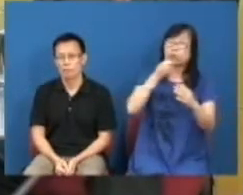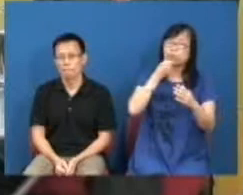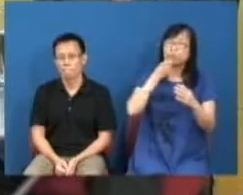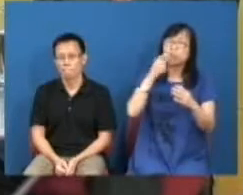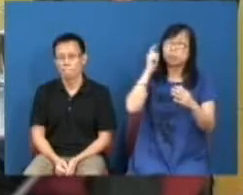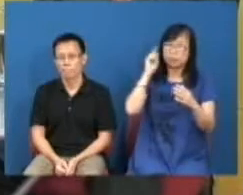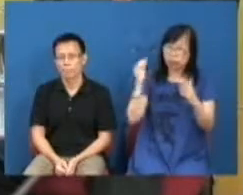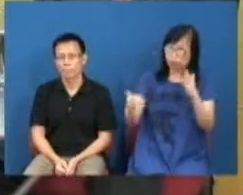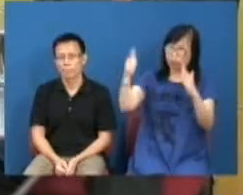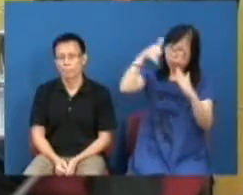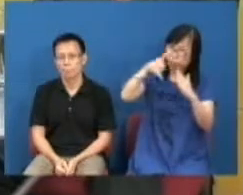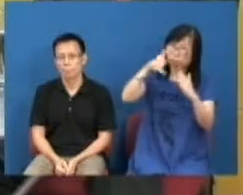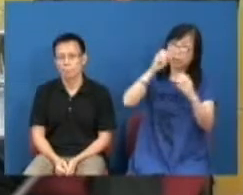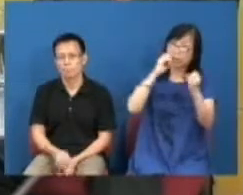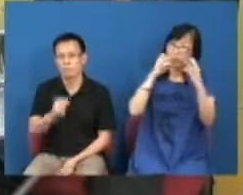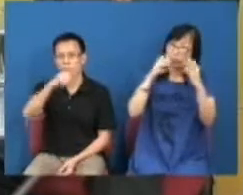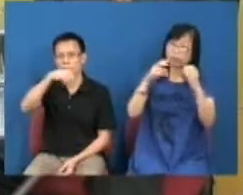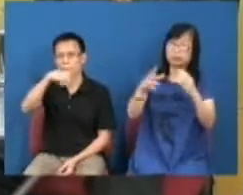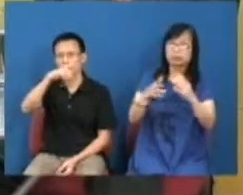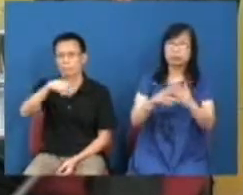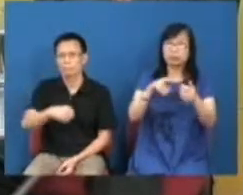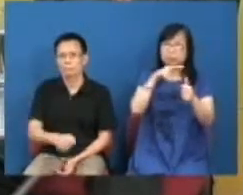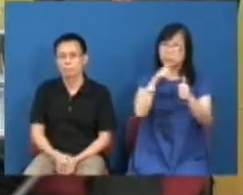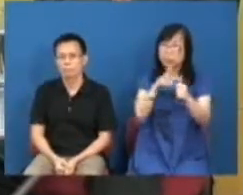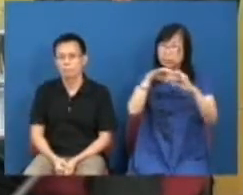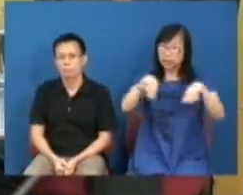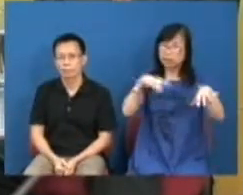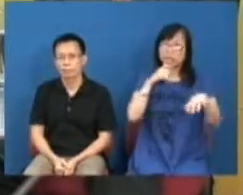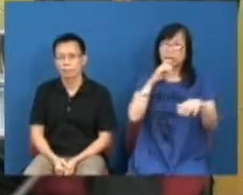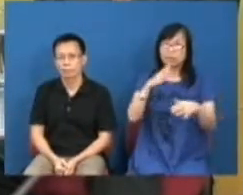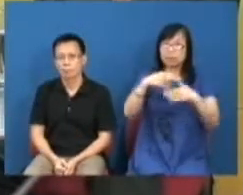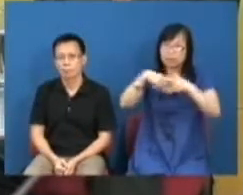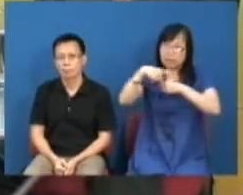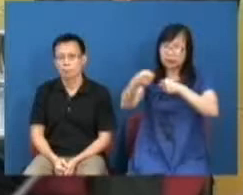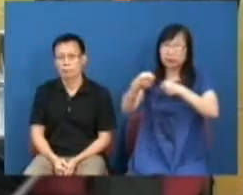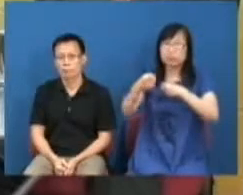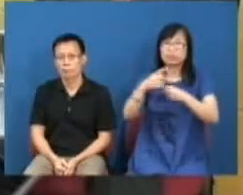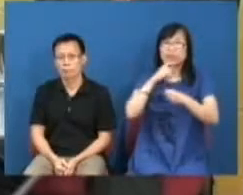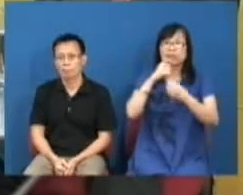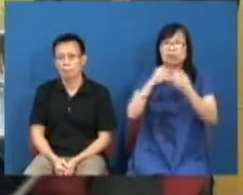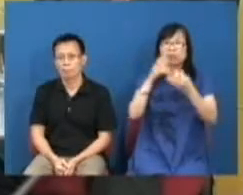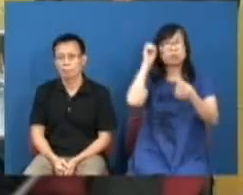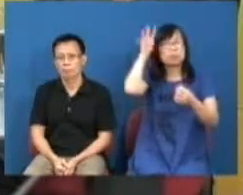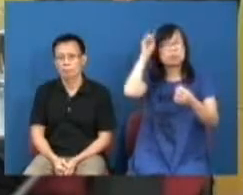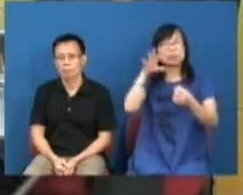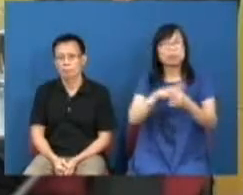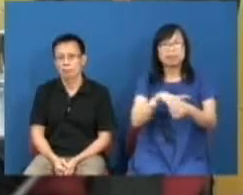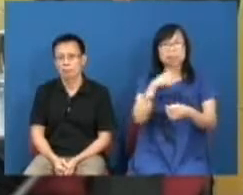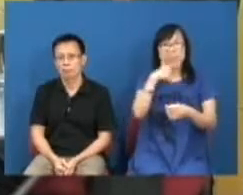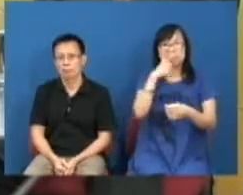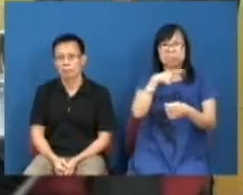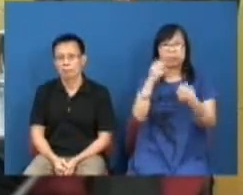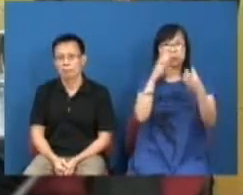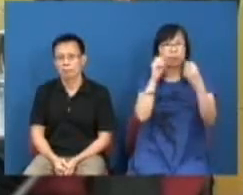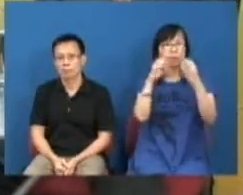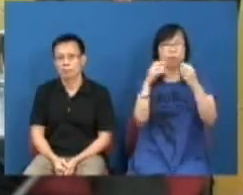咁呢個調解就有得進行啦。咁但係如果喺另一類就大家都即係有意見嚇，就唔願意去傾，但係